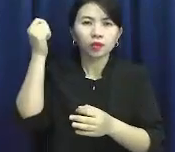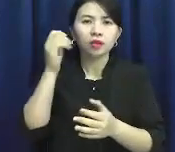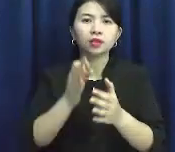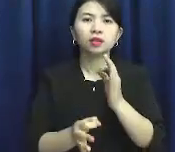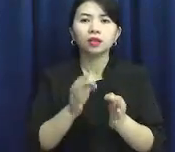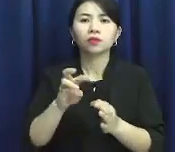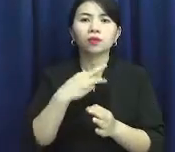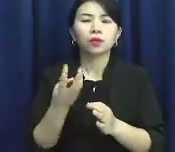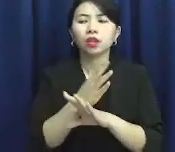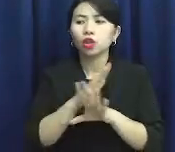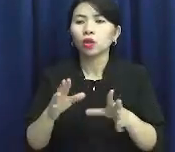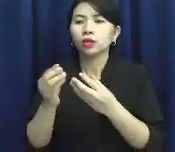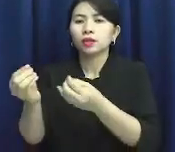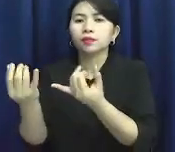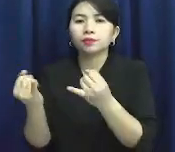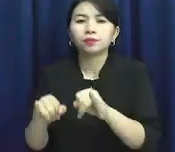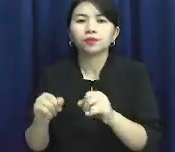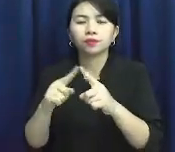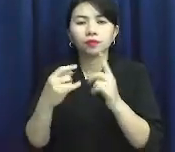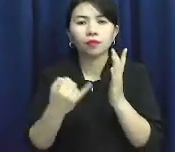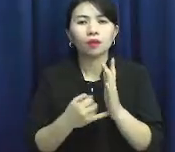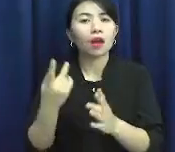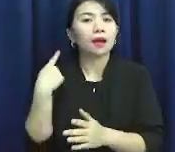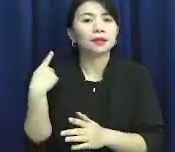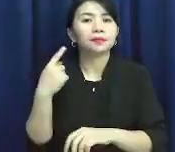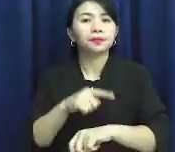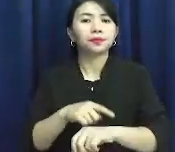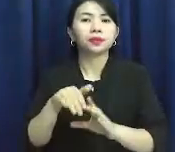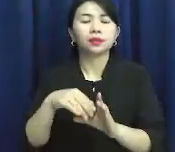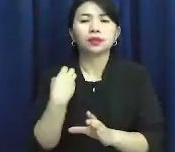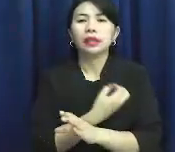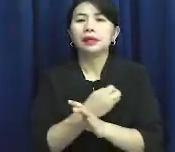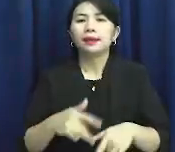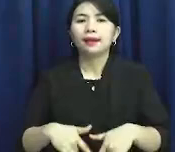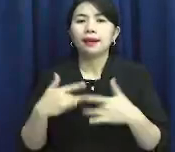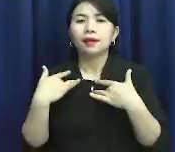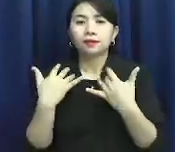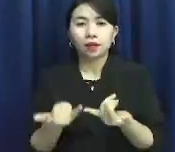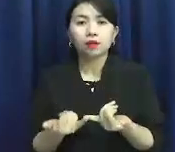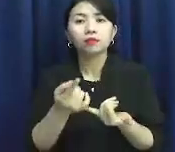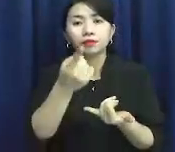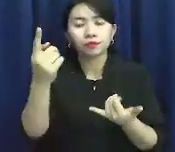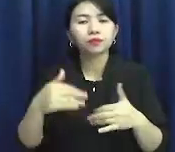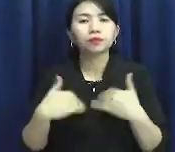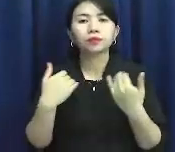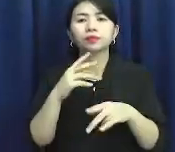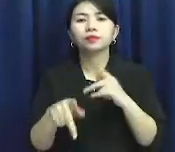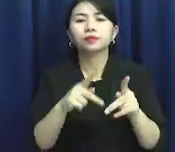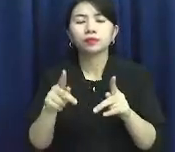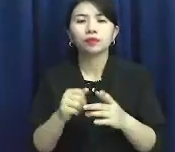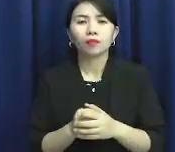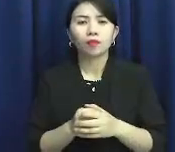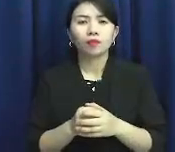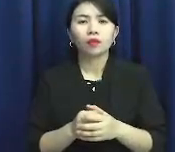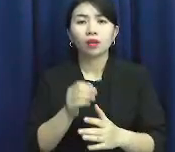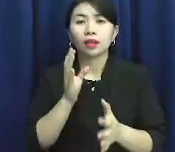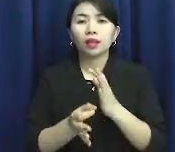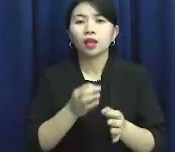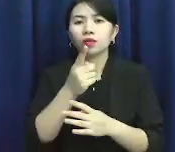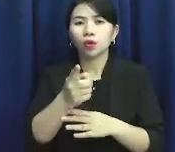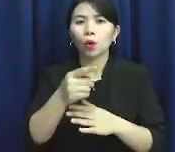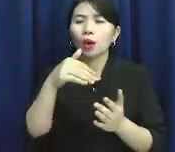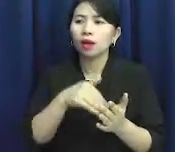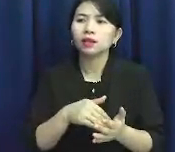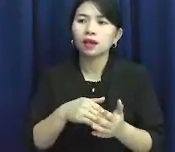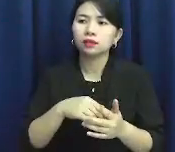pansin, darating sa pagkakataon ng buhay ninyo, young people, ngayon pa lang sa estado nyo, pag hindi nyo na yan kayang